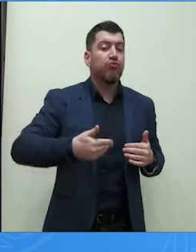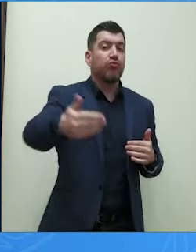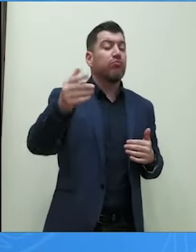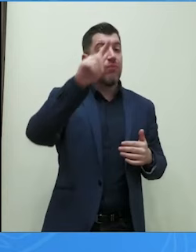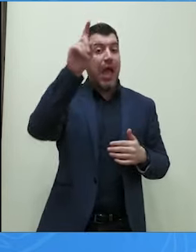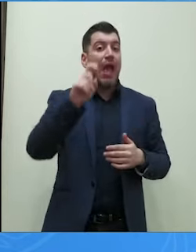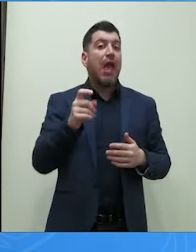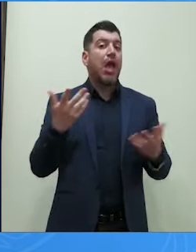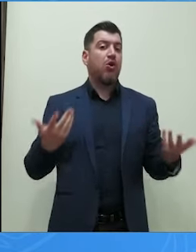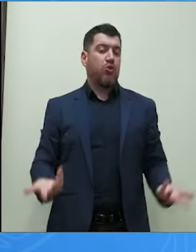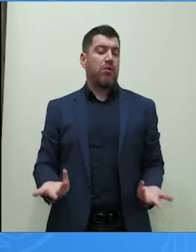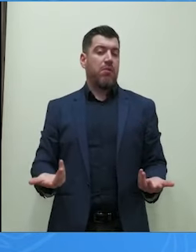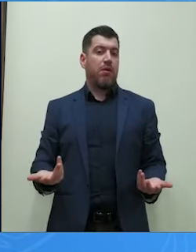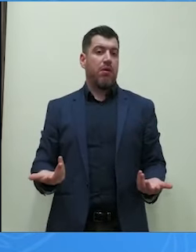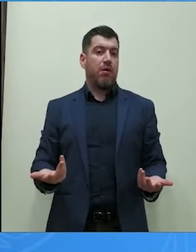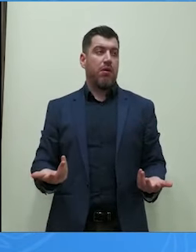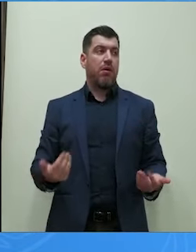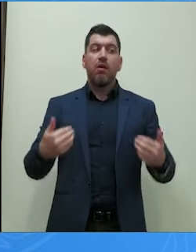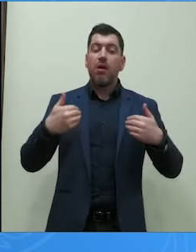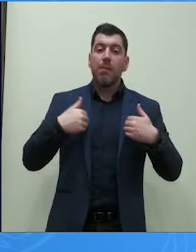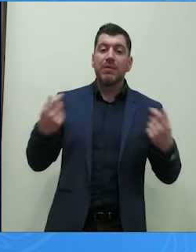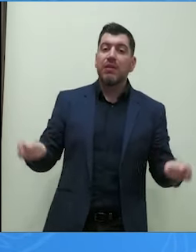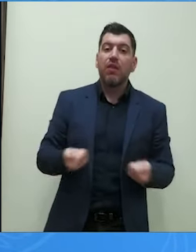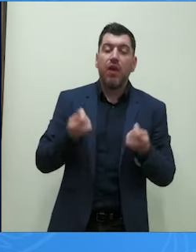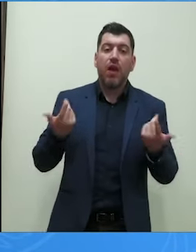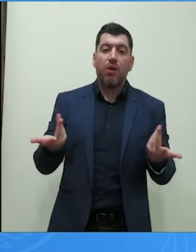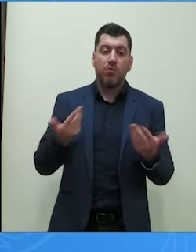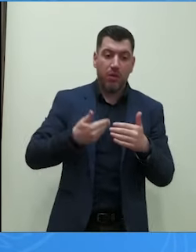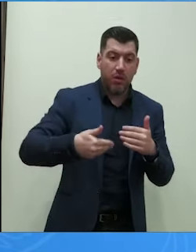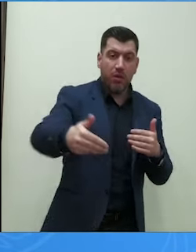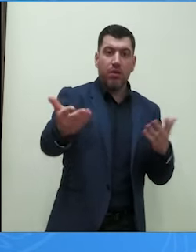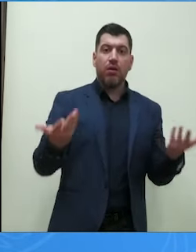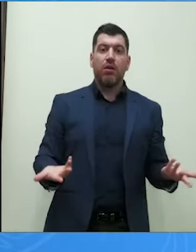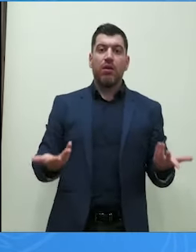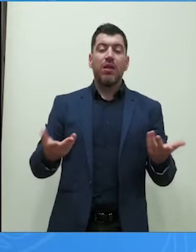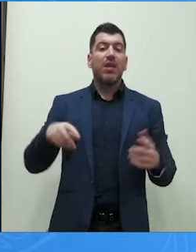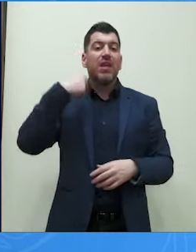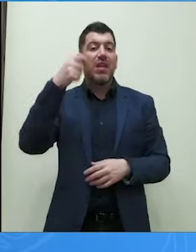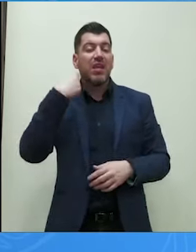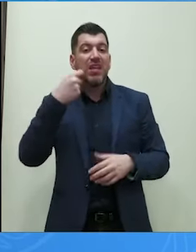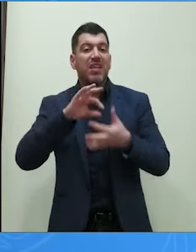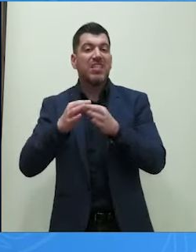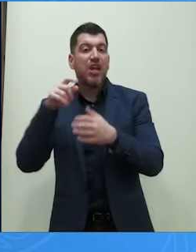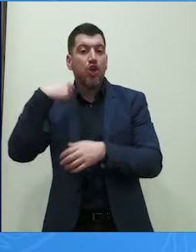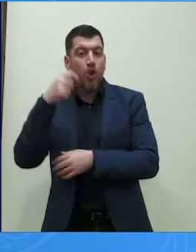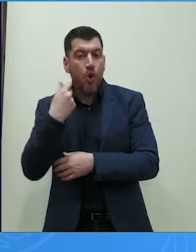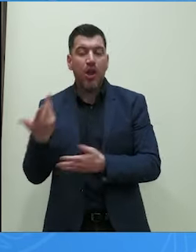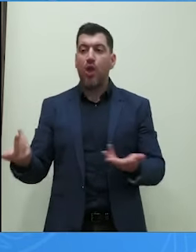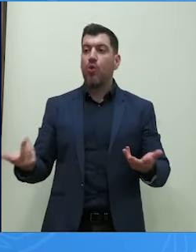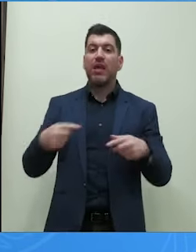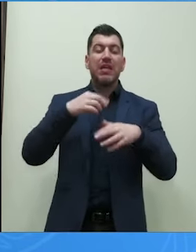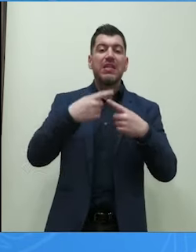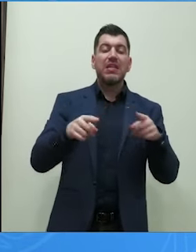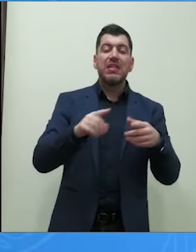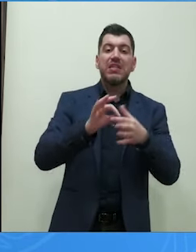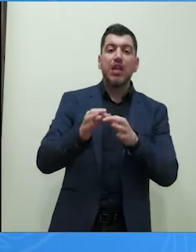Πού θα κατευθυνθεί δηλαδή, να το πω έτσι, τι θα πάμε να κάνουμε. Οι ενώσεις γονέων, οι σύλλογοι γονέων, οι σύλλογοι των εκπαιδευτικών,